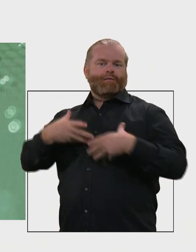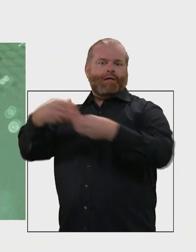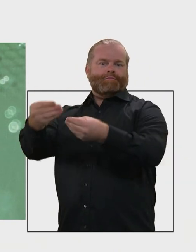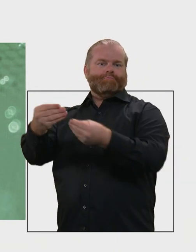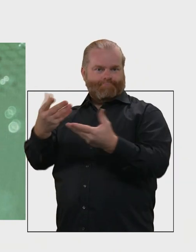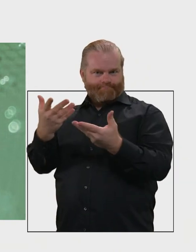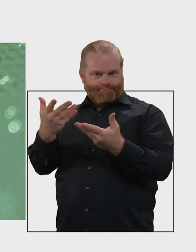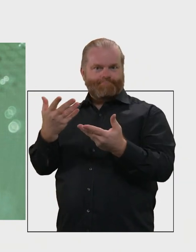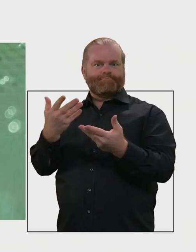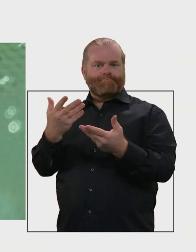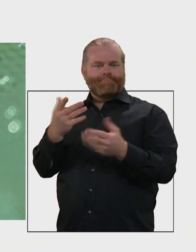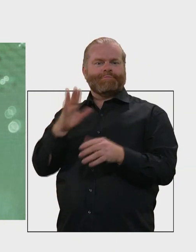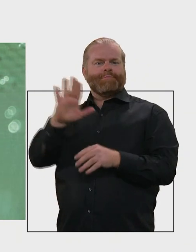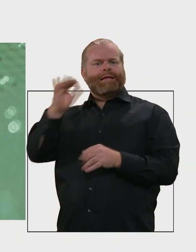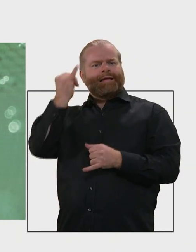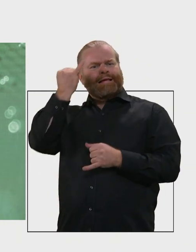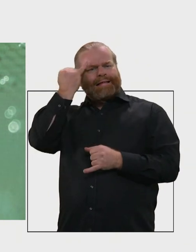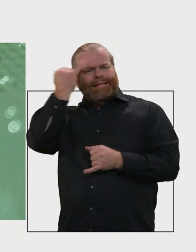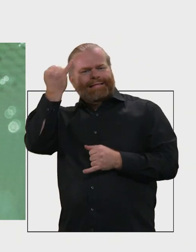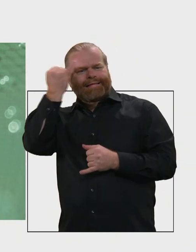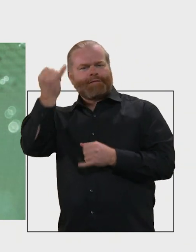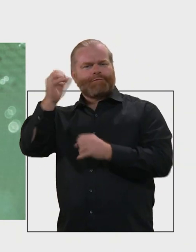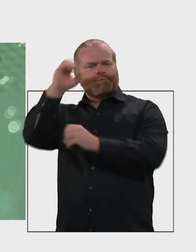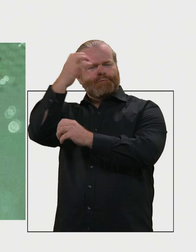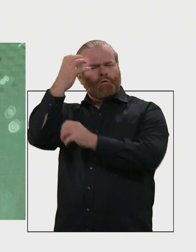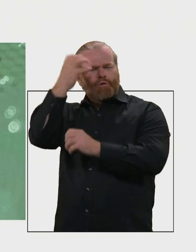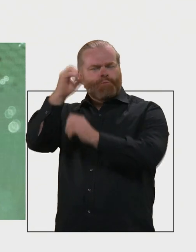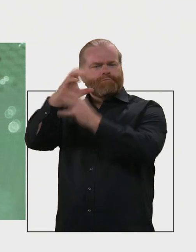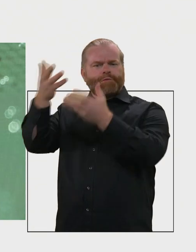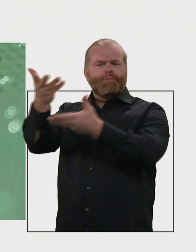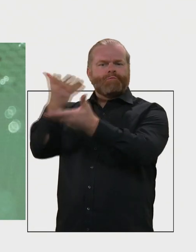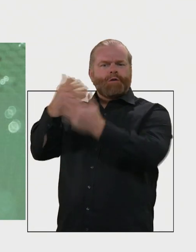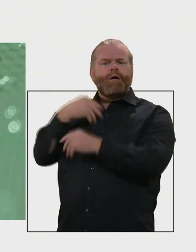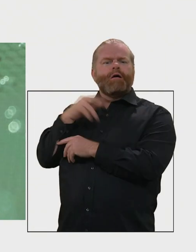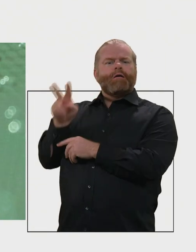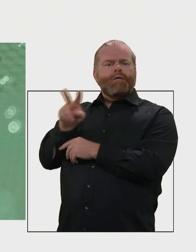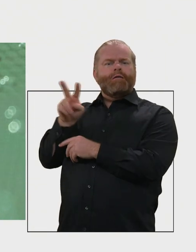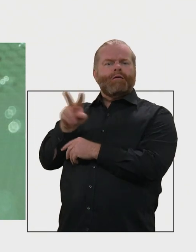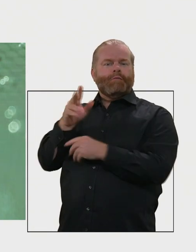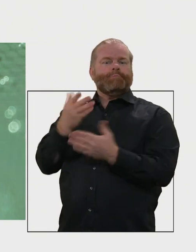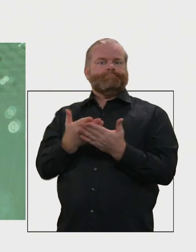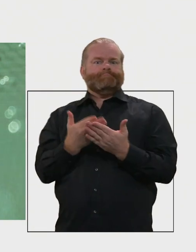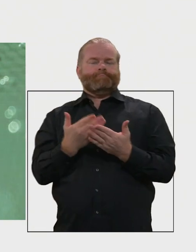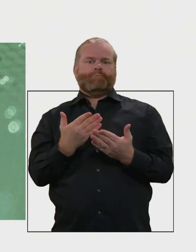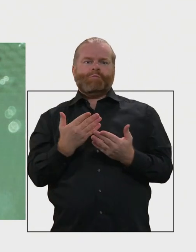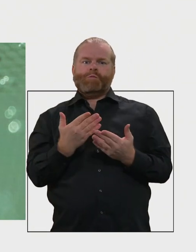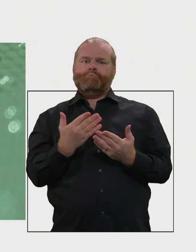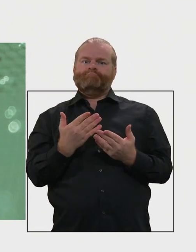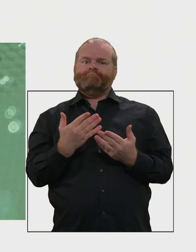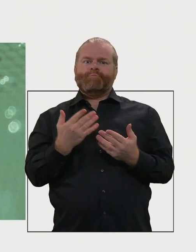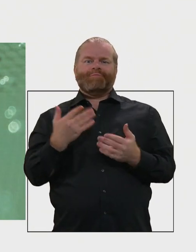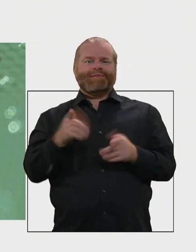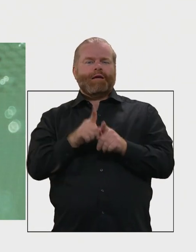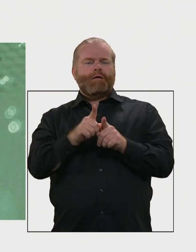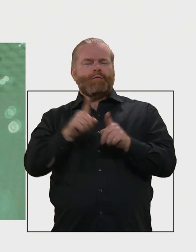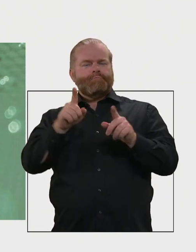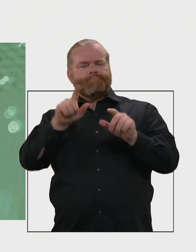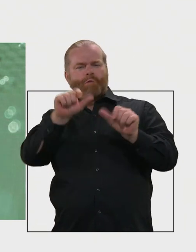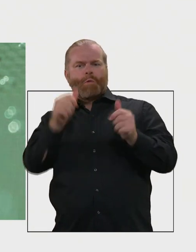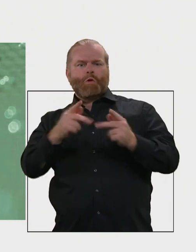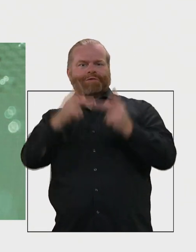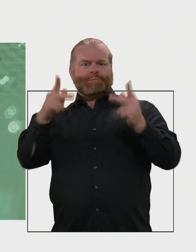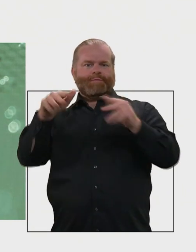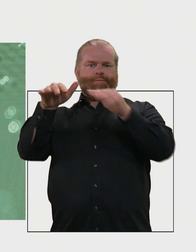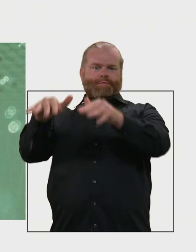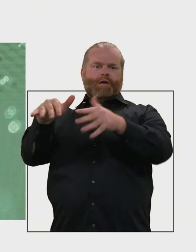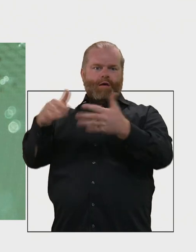Konzept da war. Ja. Was wollen wir in das Buch reinbringen? Welche Inhalte, welche Zeitepochen, welche Gebäude wollen wir darstellen? Wir hatten auch